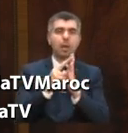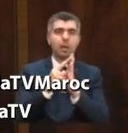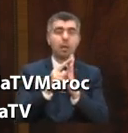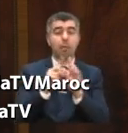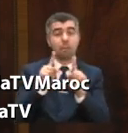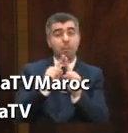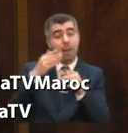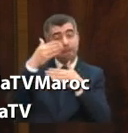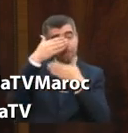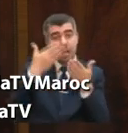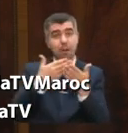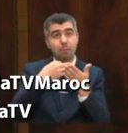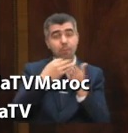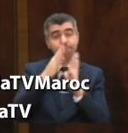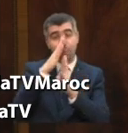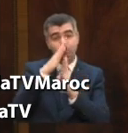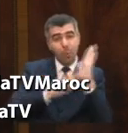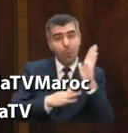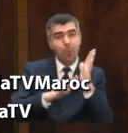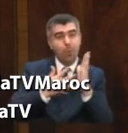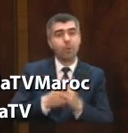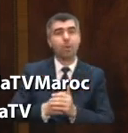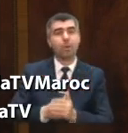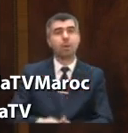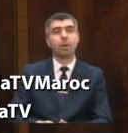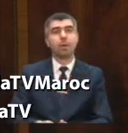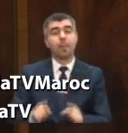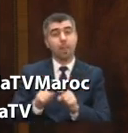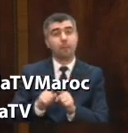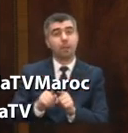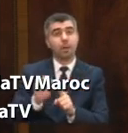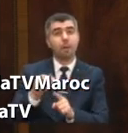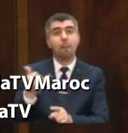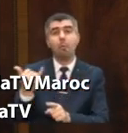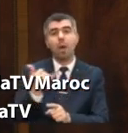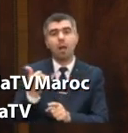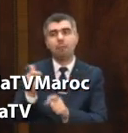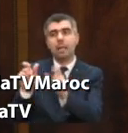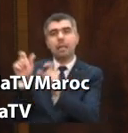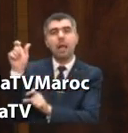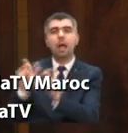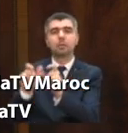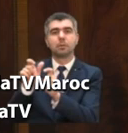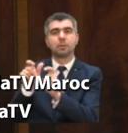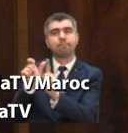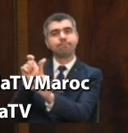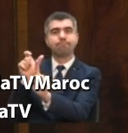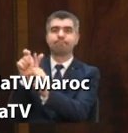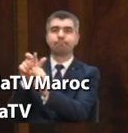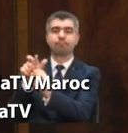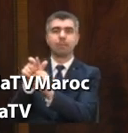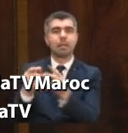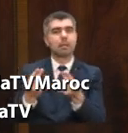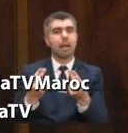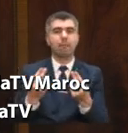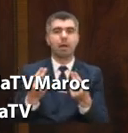المغرب خدا واحد المسار منذ البداية هو كالتالي: هو الحفاظ على المواطن المغربي أولاً وعلى سلامة المواطن